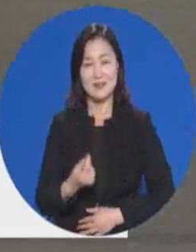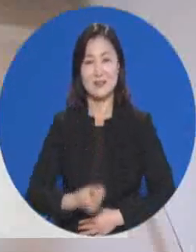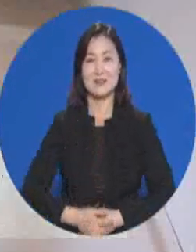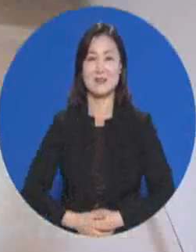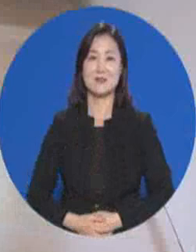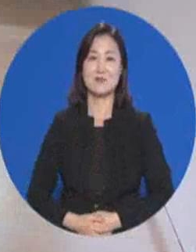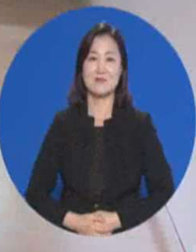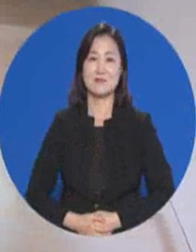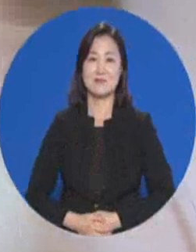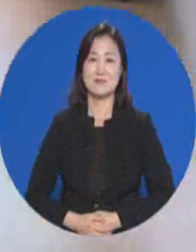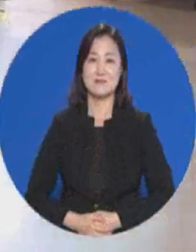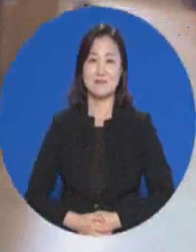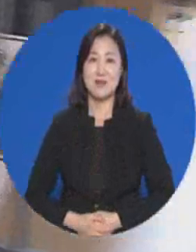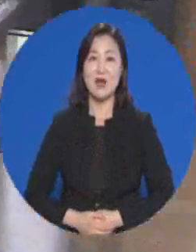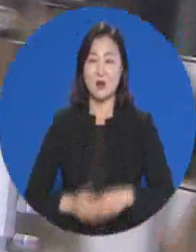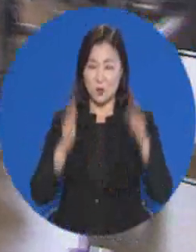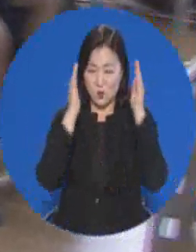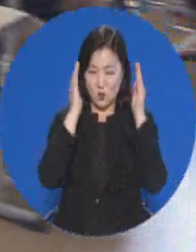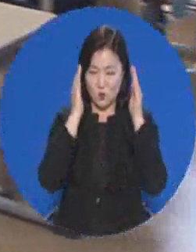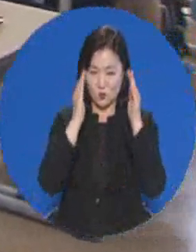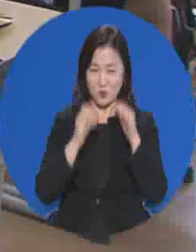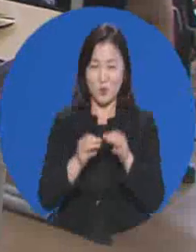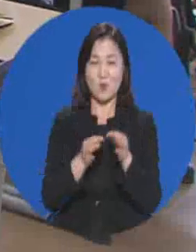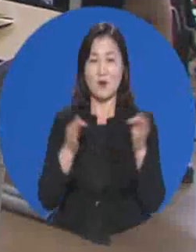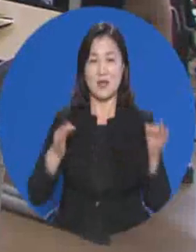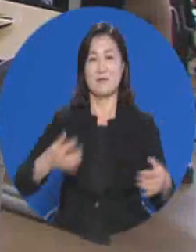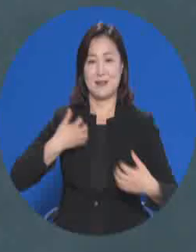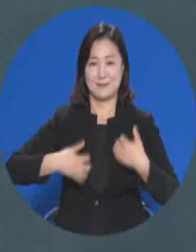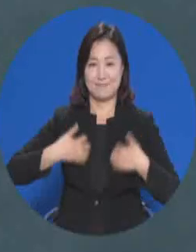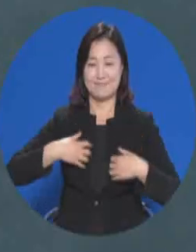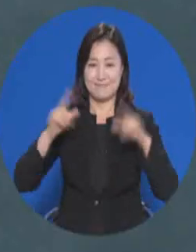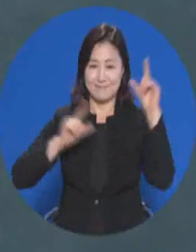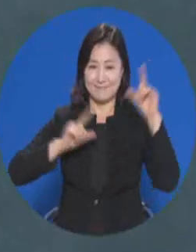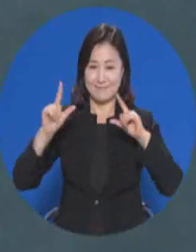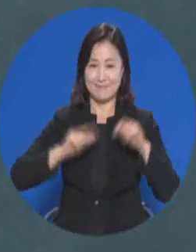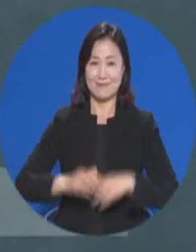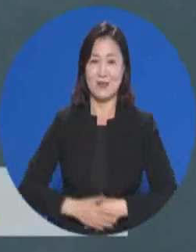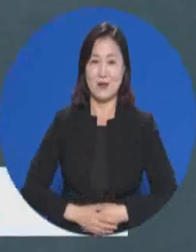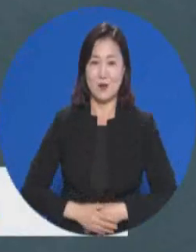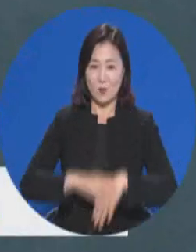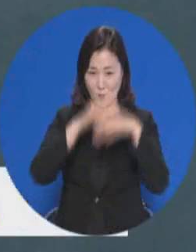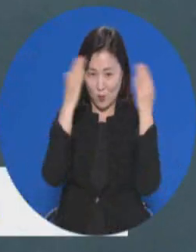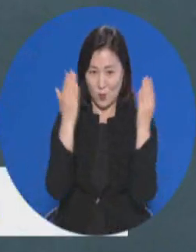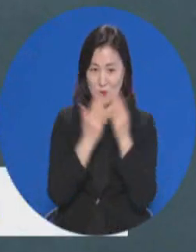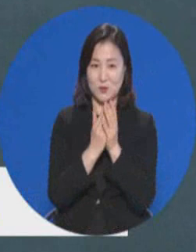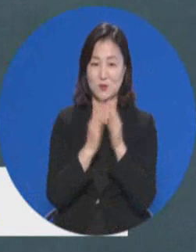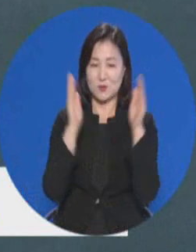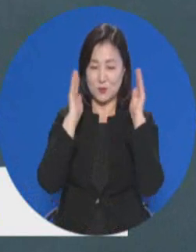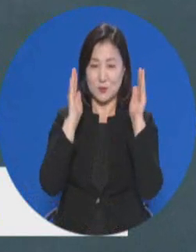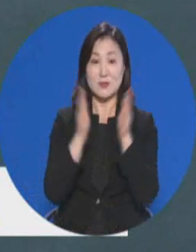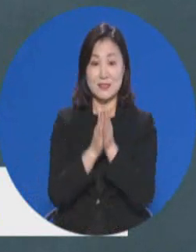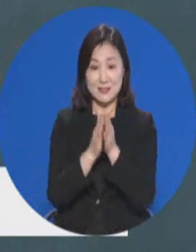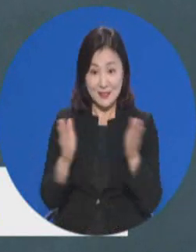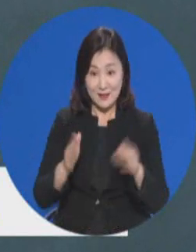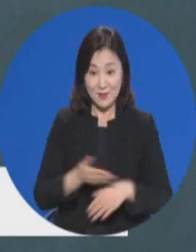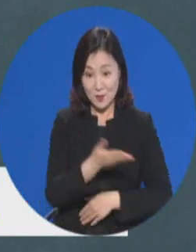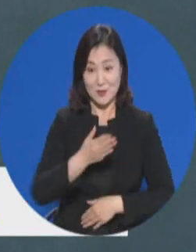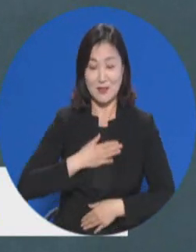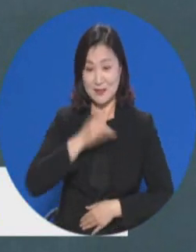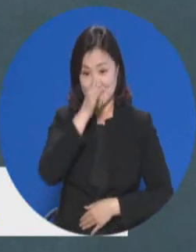그러니까. 질문이나... 수업도 모처럼 활기가 돌았습니다. 전체 등교를 하기 시작했습니다. 여러분도 다 알고